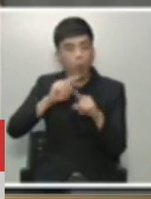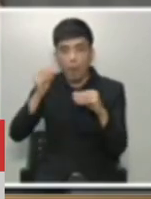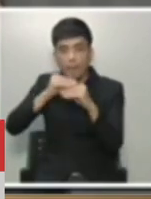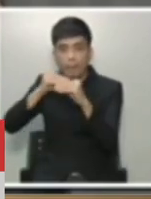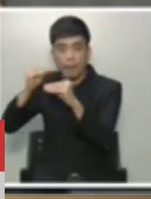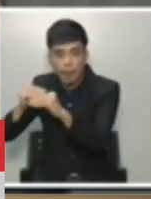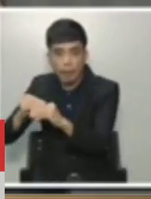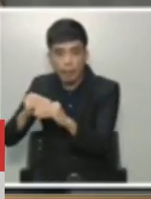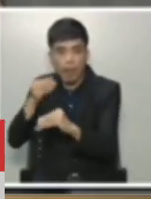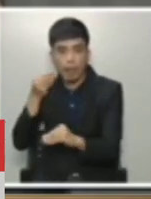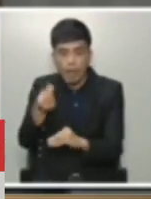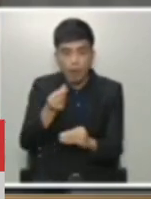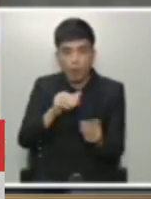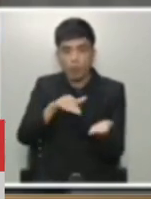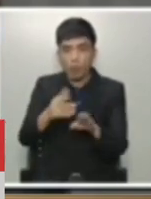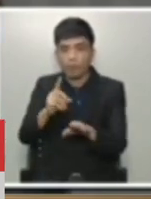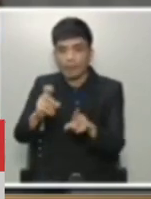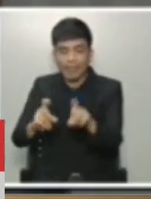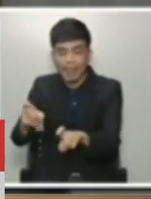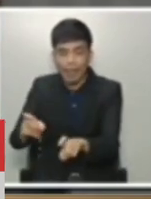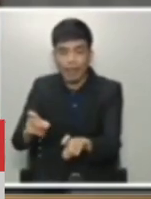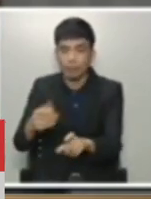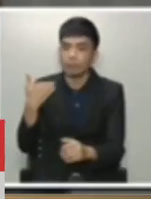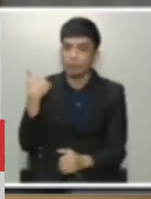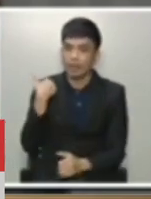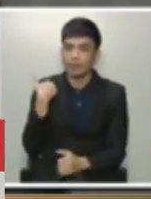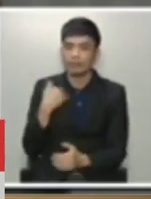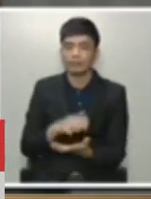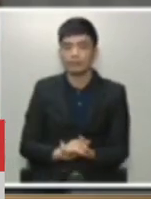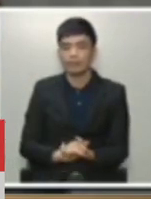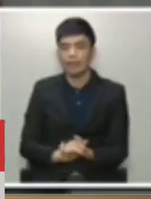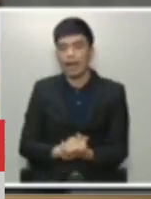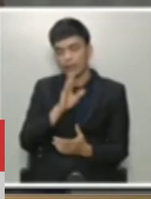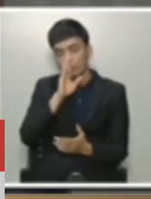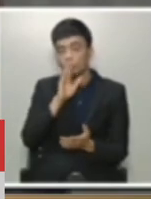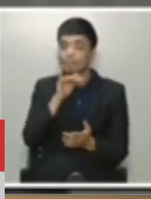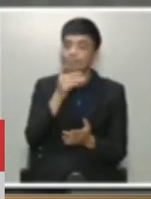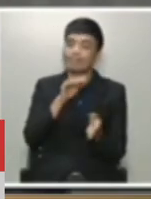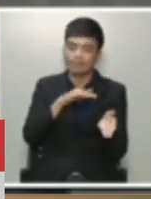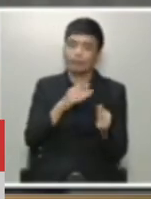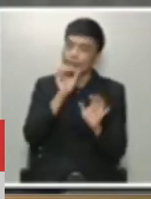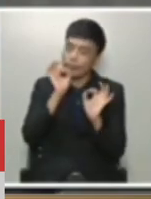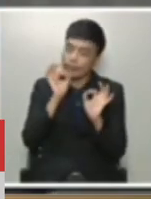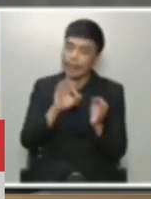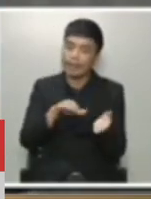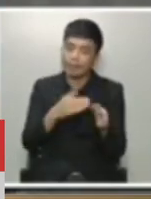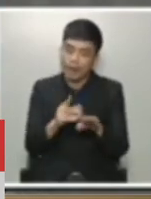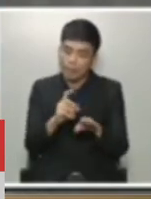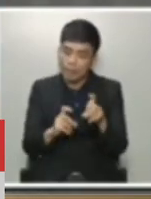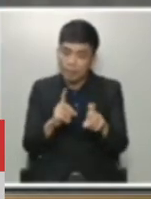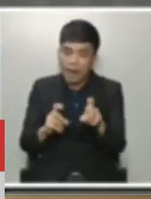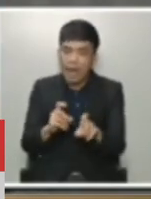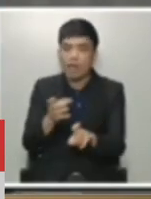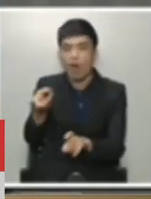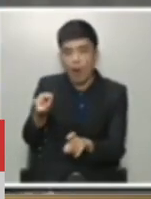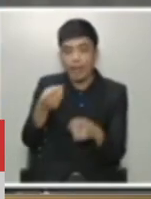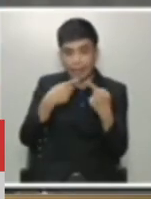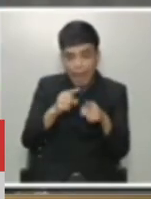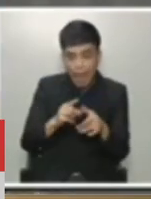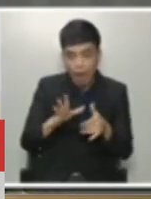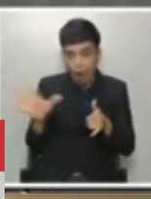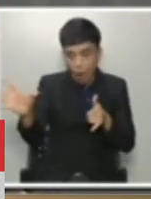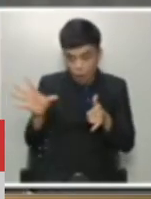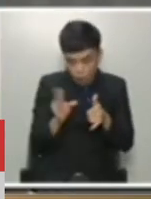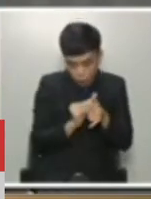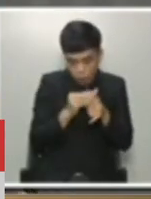งอยู่ครับอัตราการแรงอาจจะดูอัตราการตายอาจจะน้อยความแรงอาจจะน้อยแต่ความระบาดมารวดเร็วตรงนี้เ